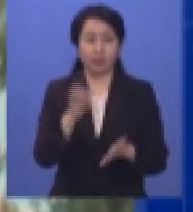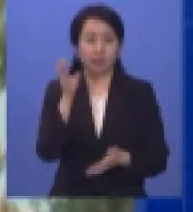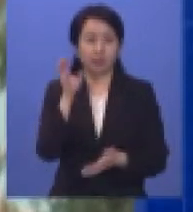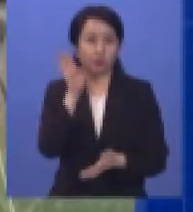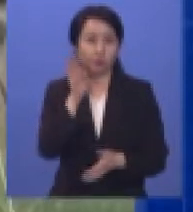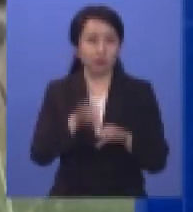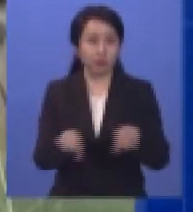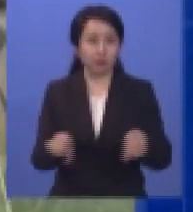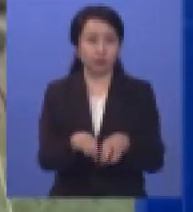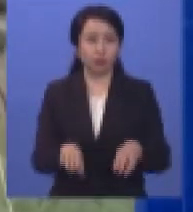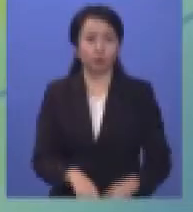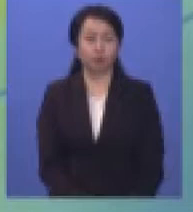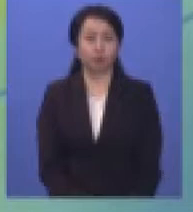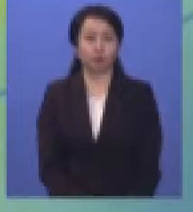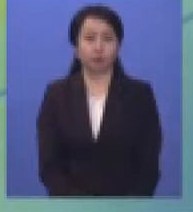водоснабжению.